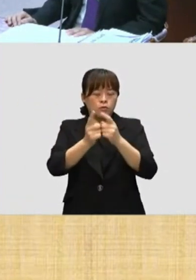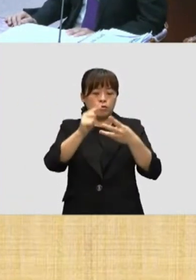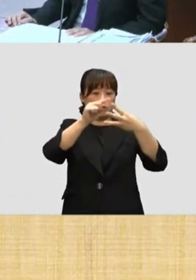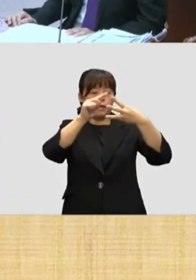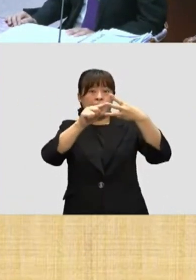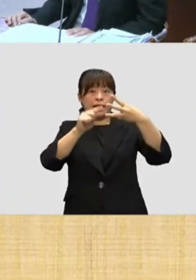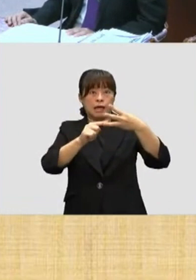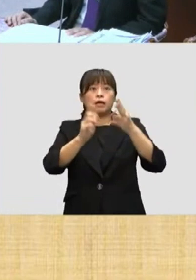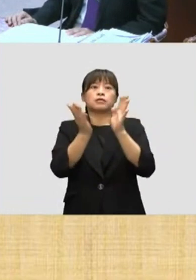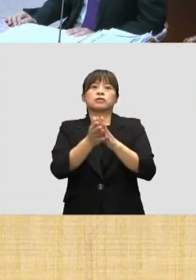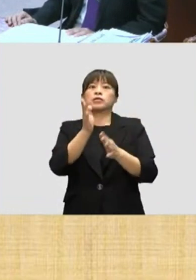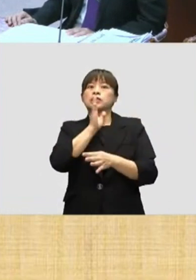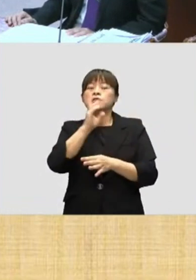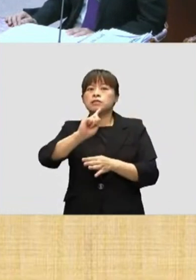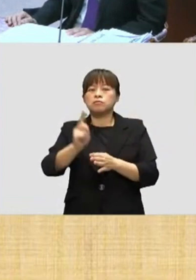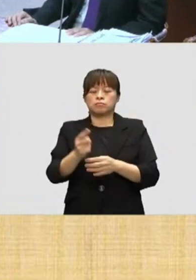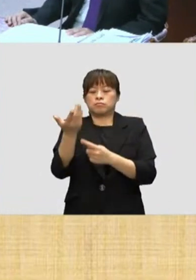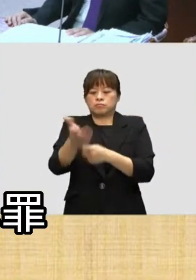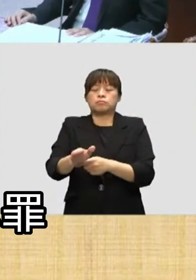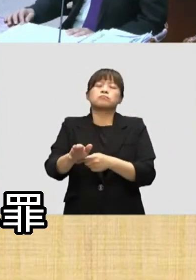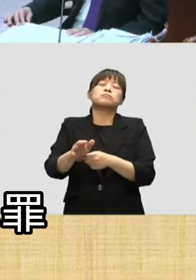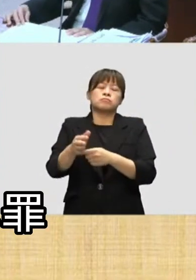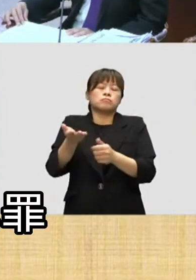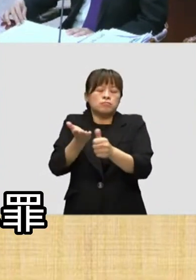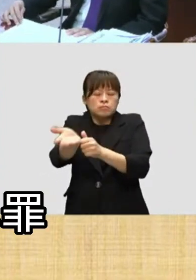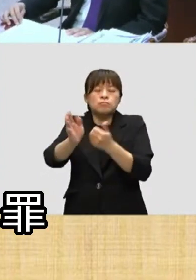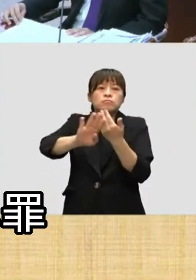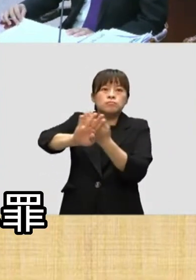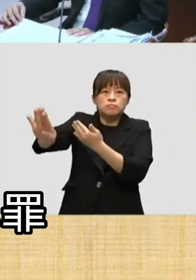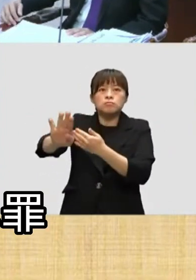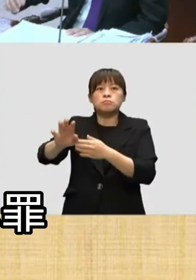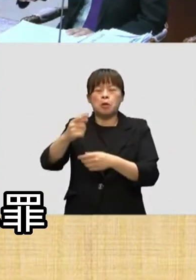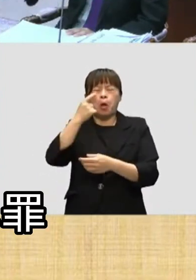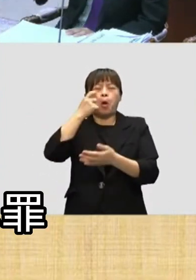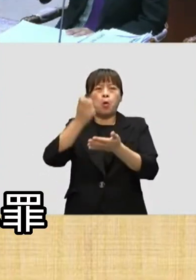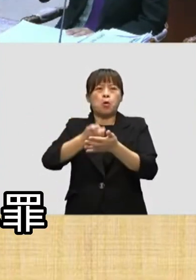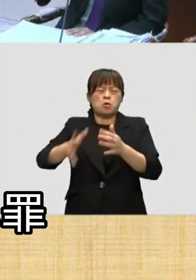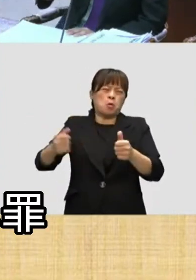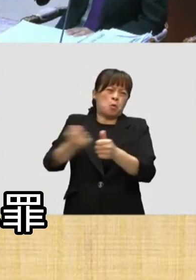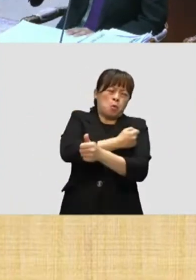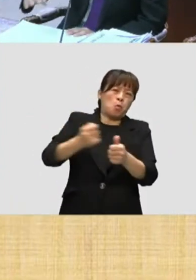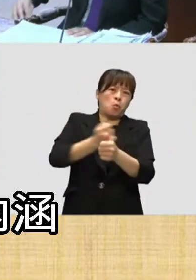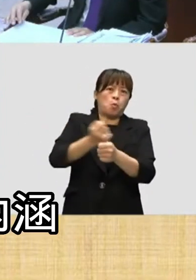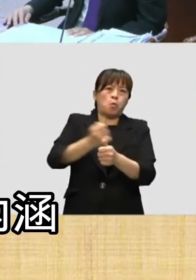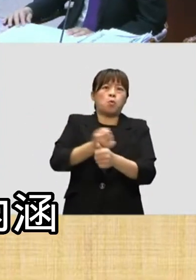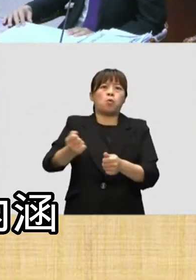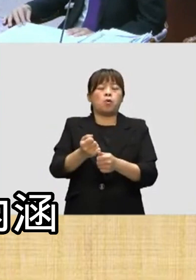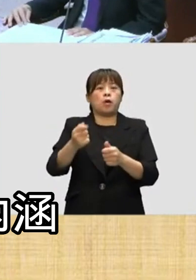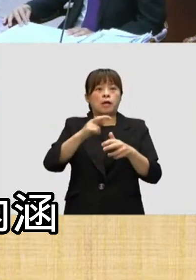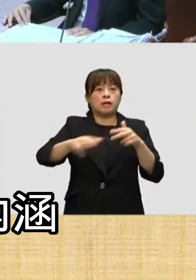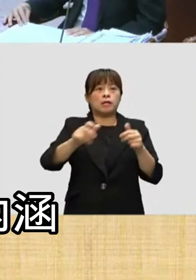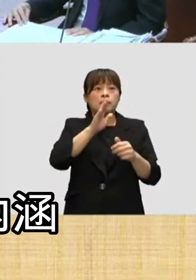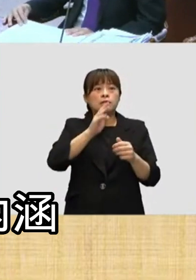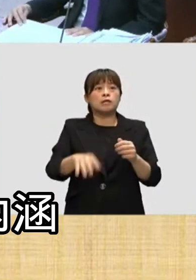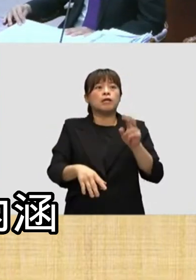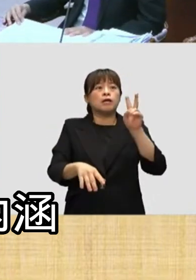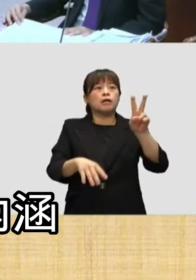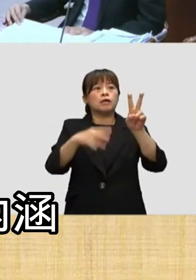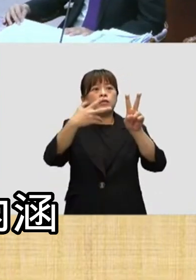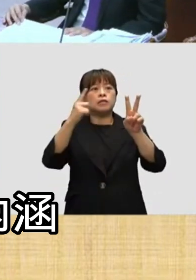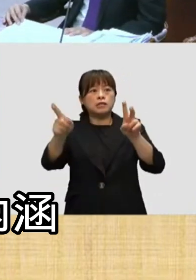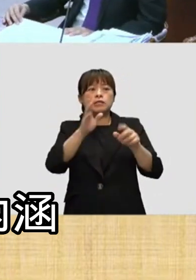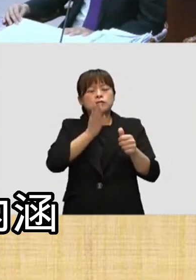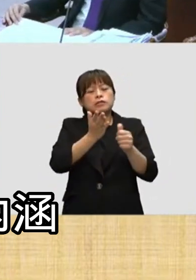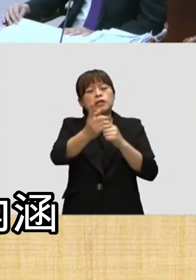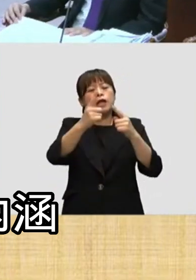罪，都是在杀人罪之外结合其他高度严重的暴力犯罪，较刑法第271条的杀